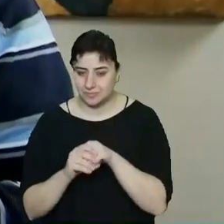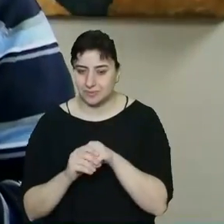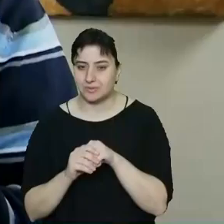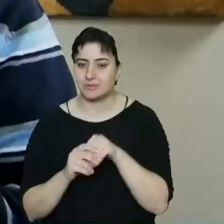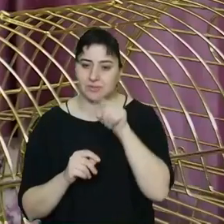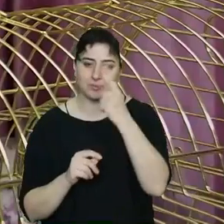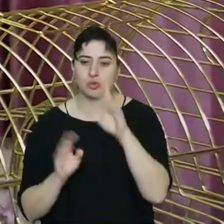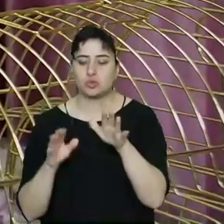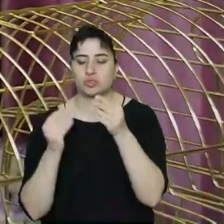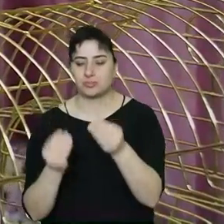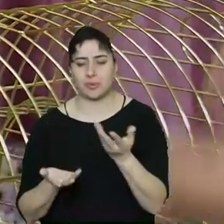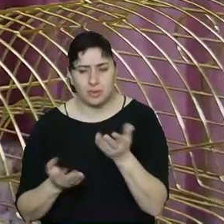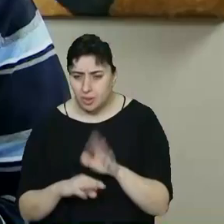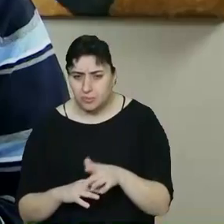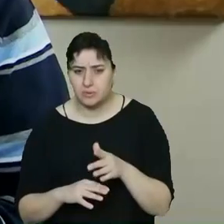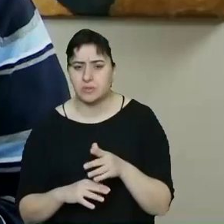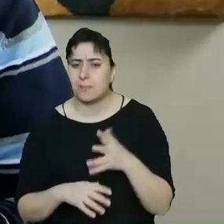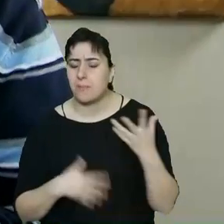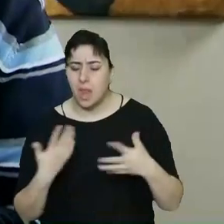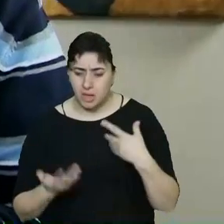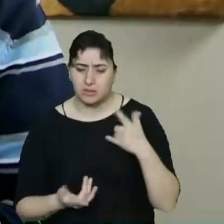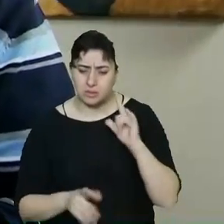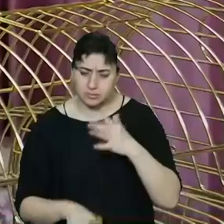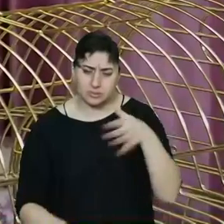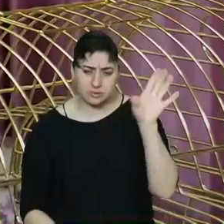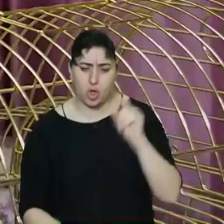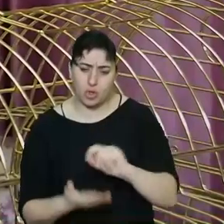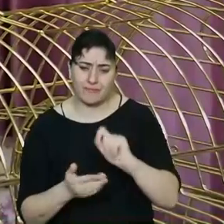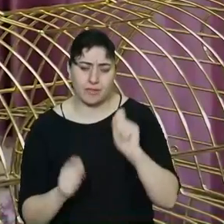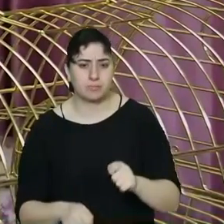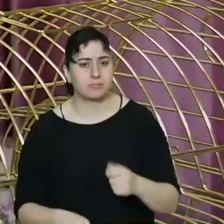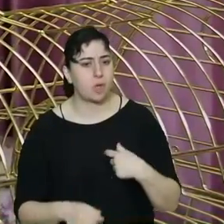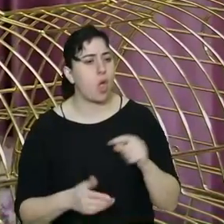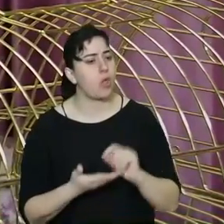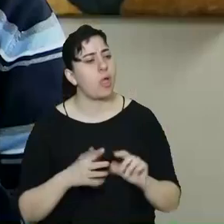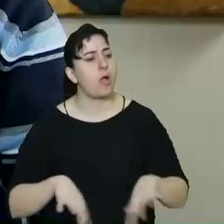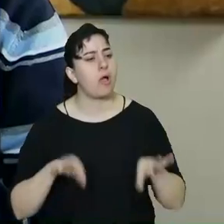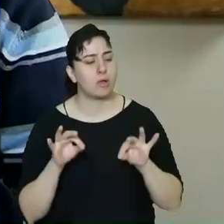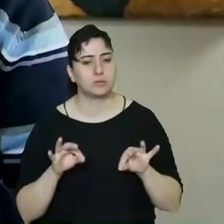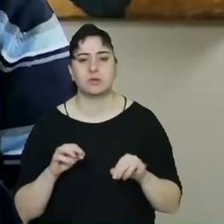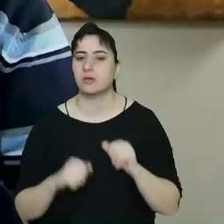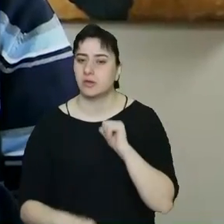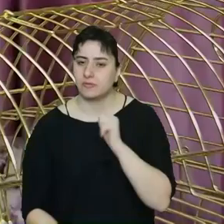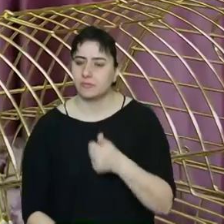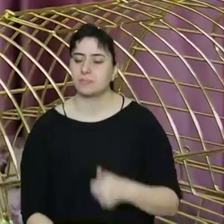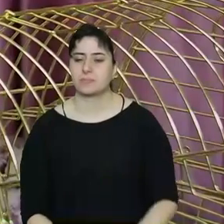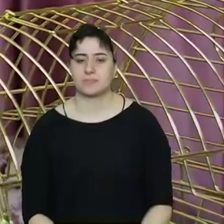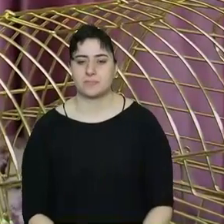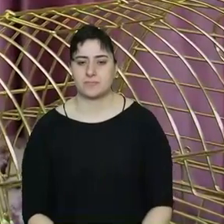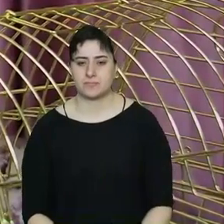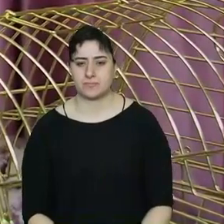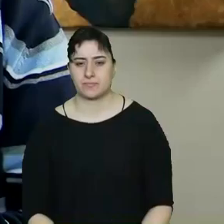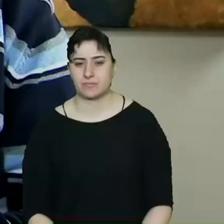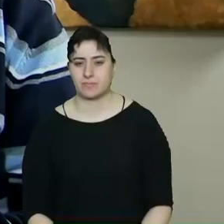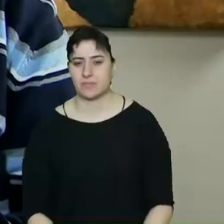sağ kuş yapacağım. Ne yapacağım? Bu kadar merak ne? Git ödevini yap. Ödevimi yaptım babacığım. Aferin.